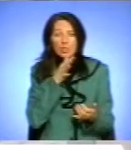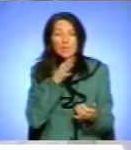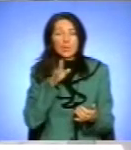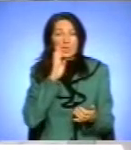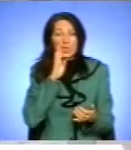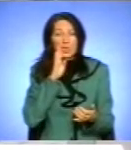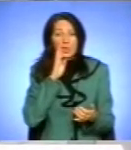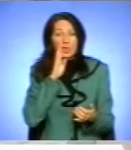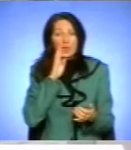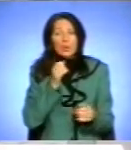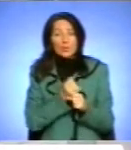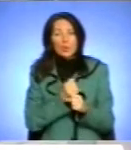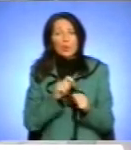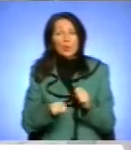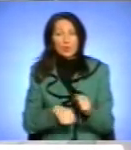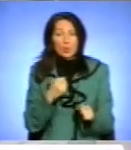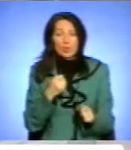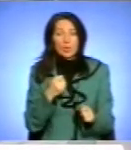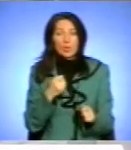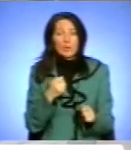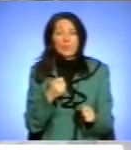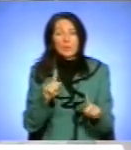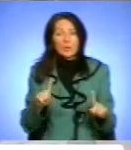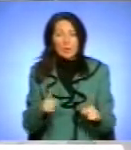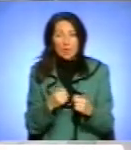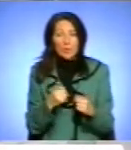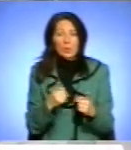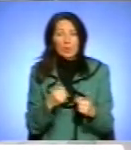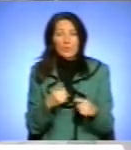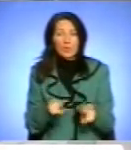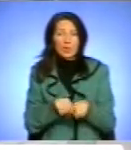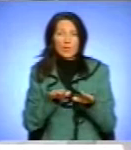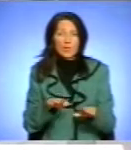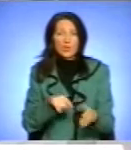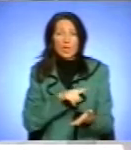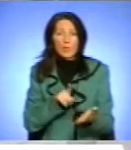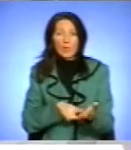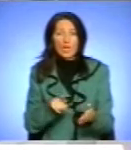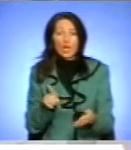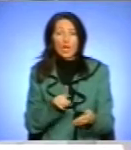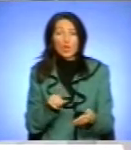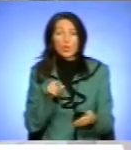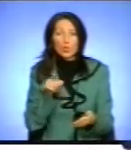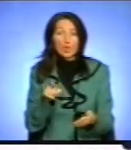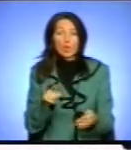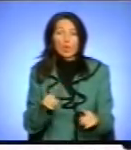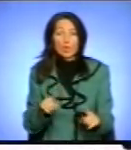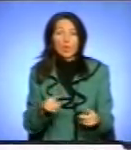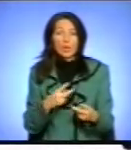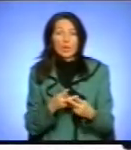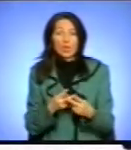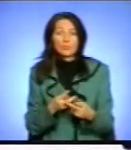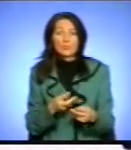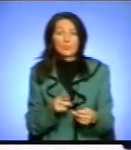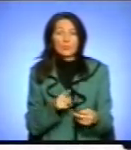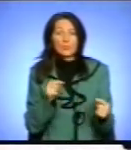підозрювана у вчиненому злочині затримана та вирішується питання щодо її арешту. Проти